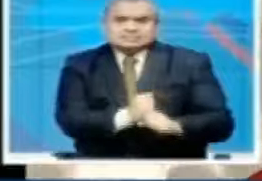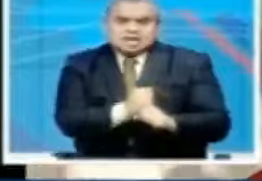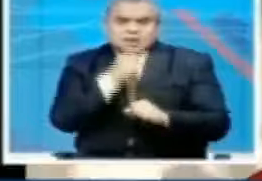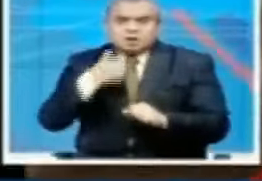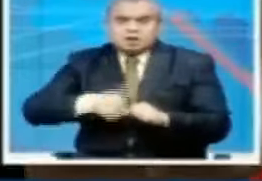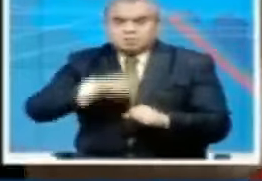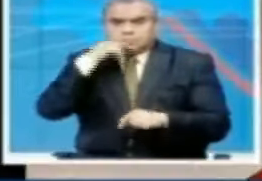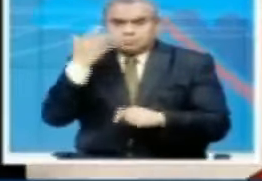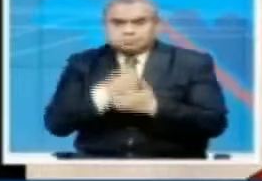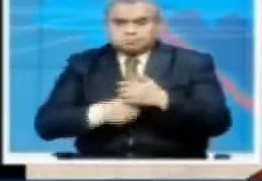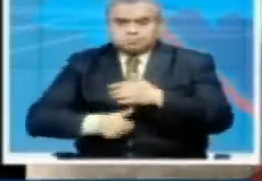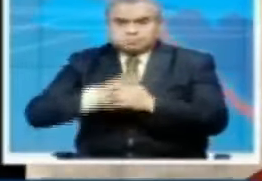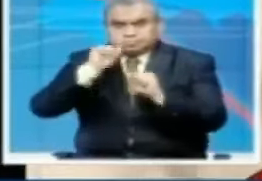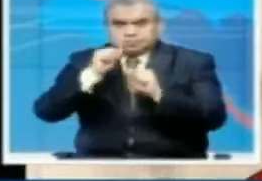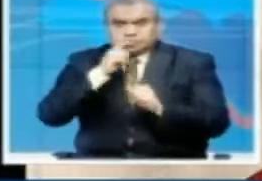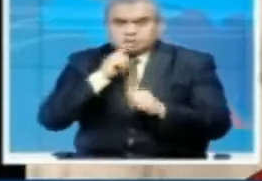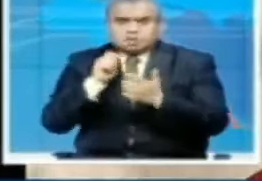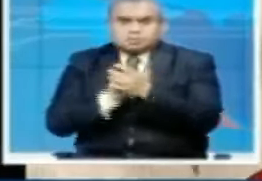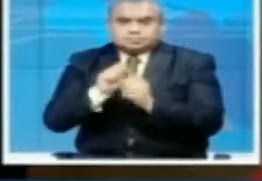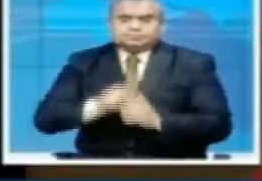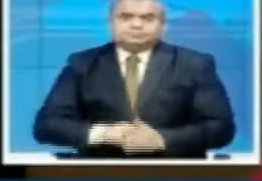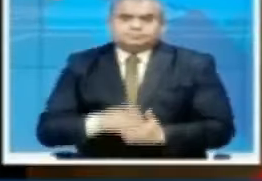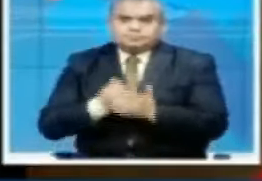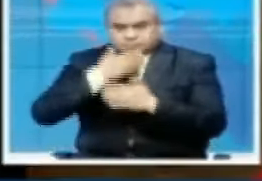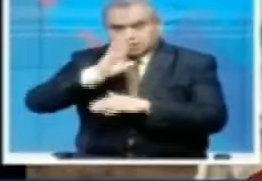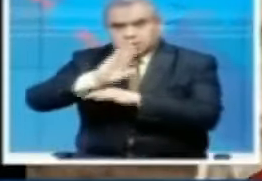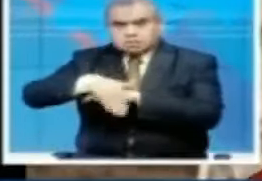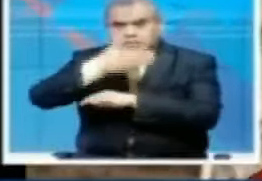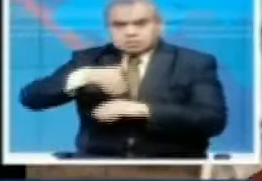هي القضية، بخطة طموحة